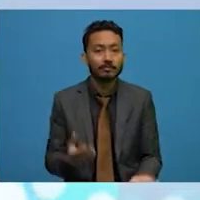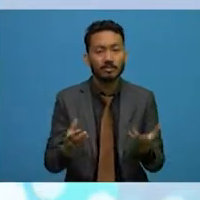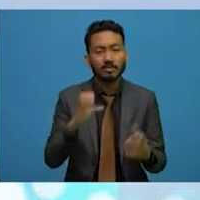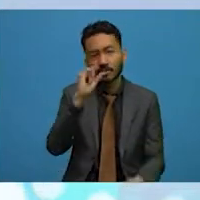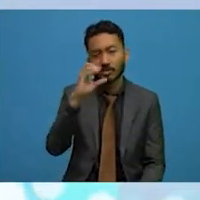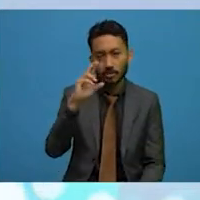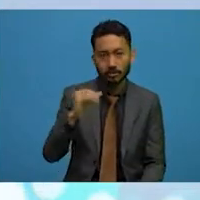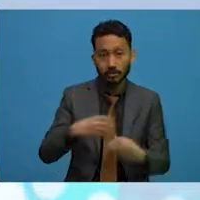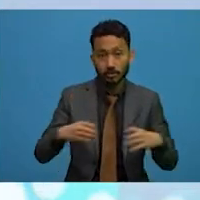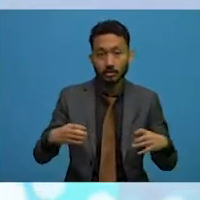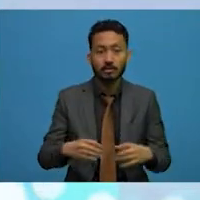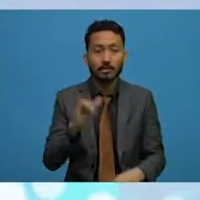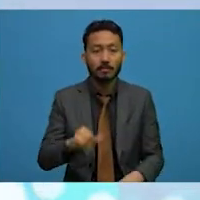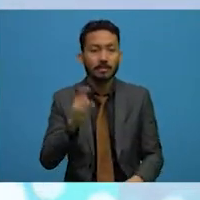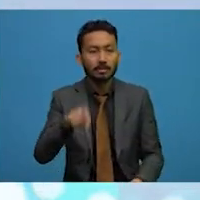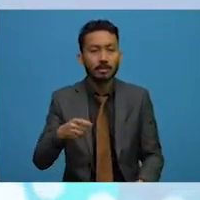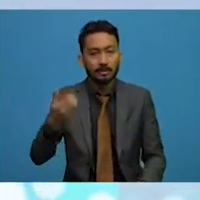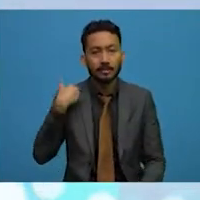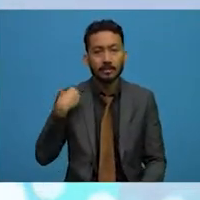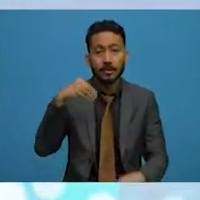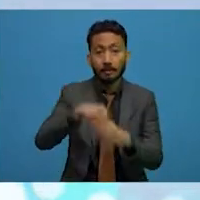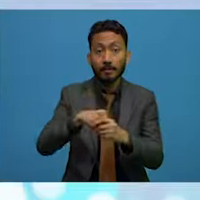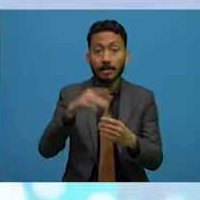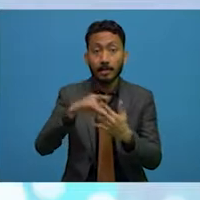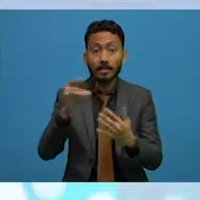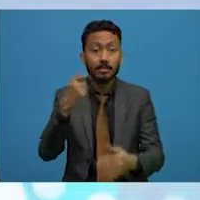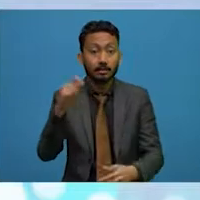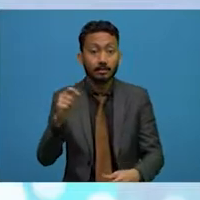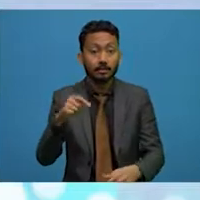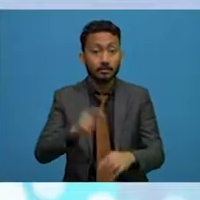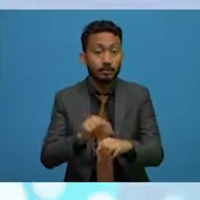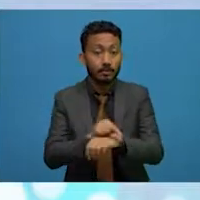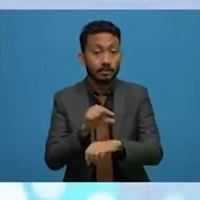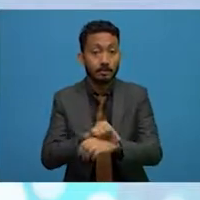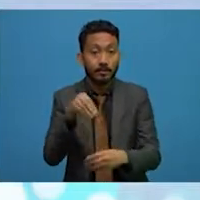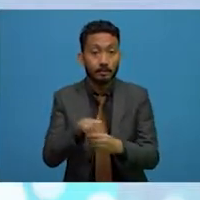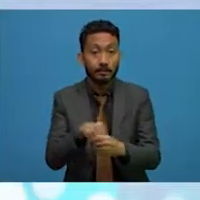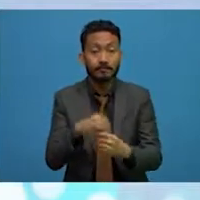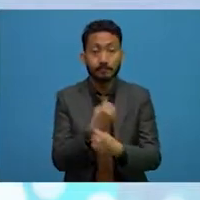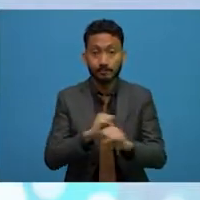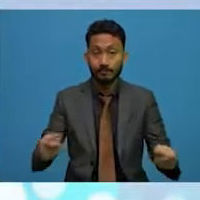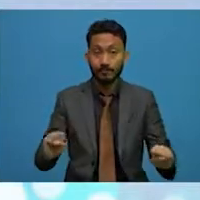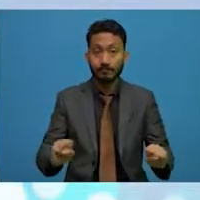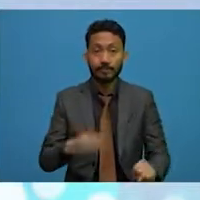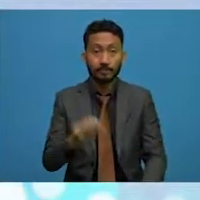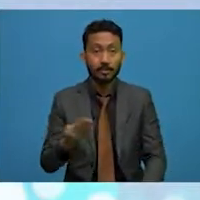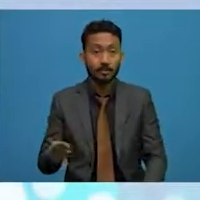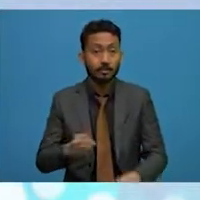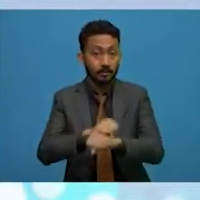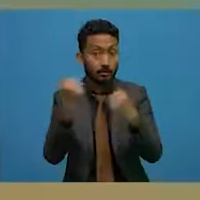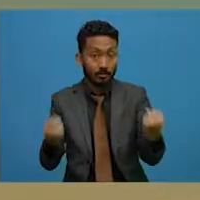perlu ditekankan dalam pemilihan teks yang akan digunakan dalam penyediaan bahan-bahan